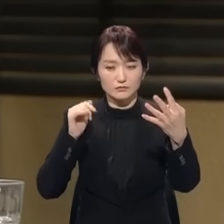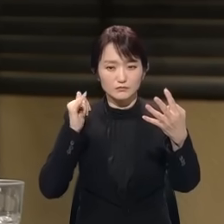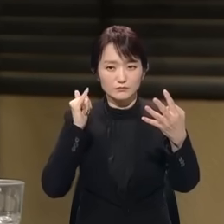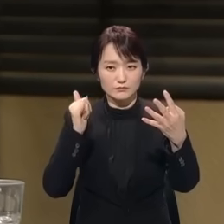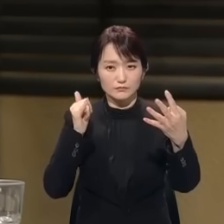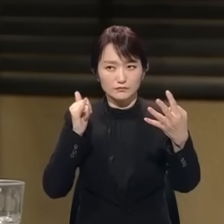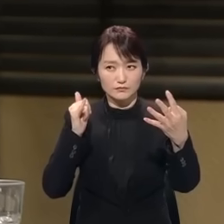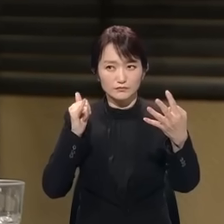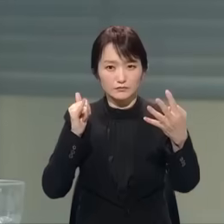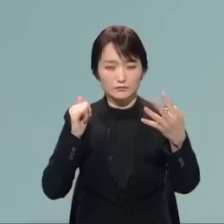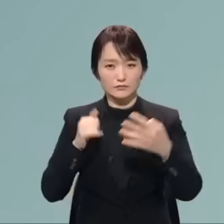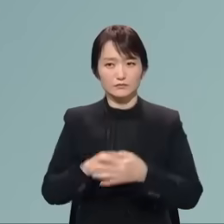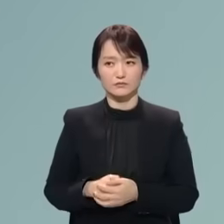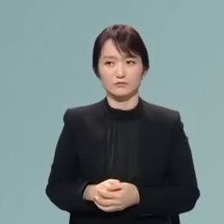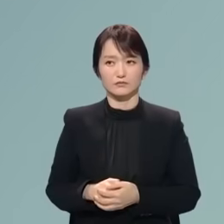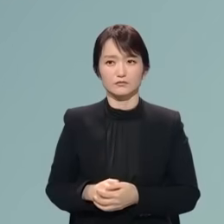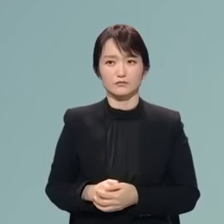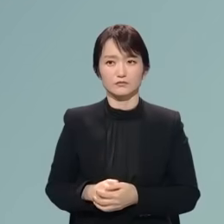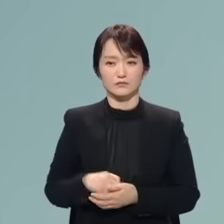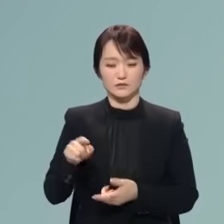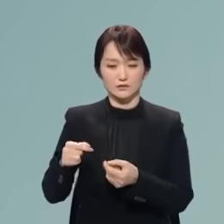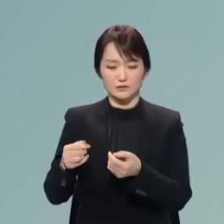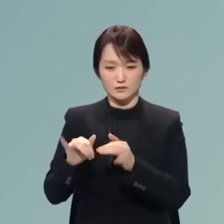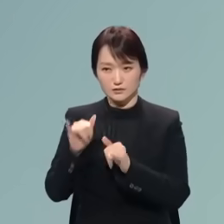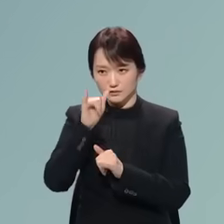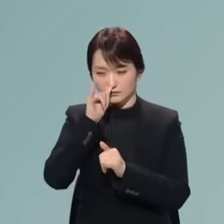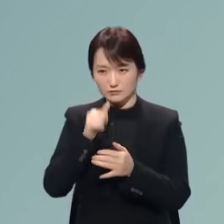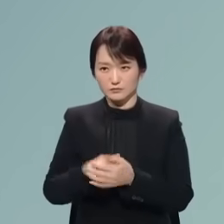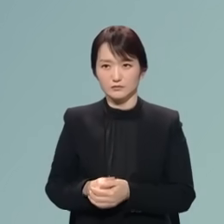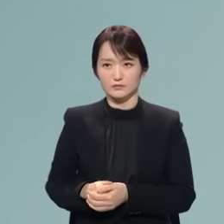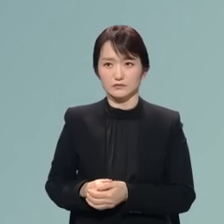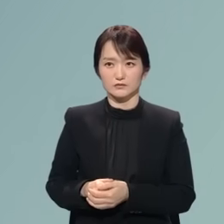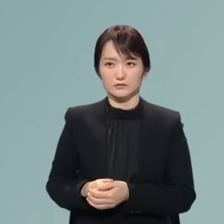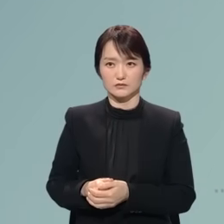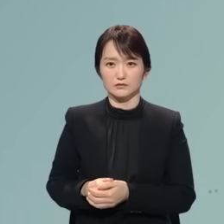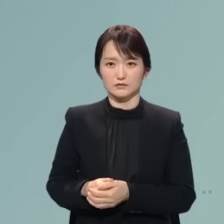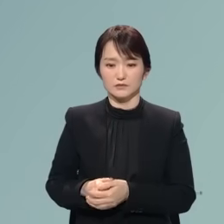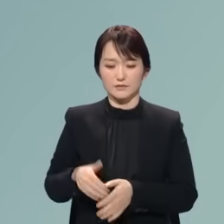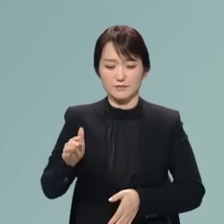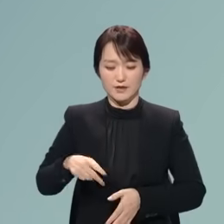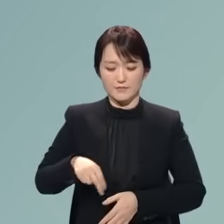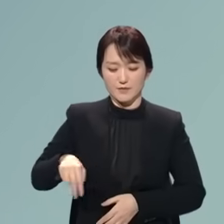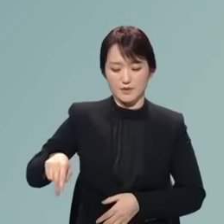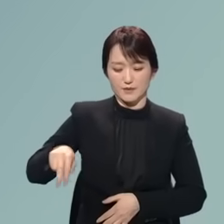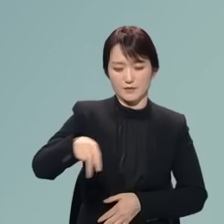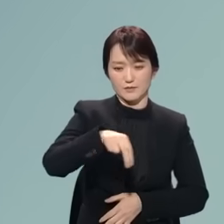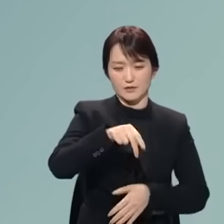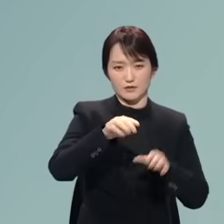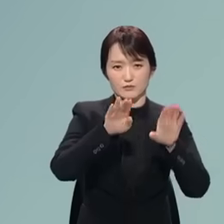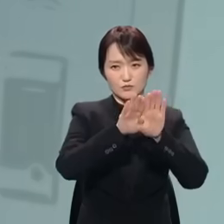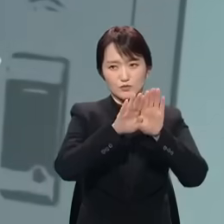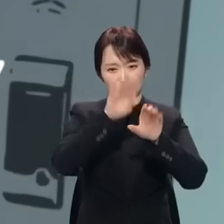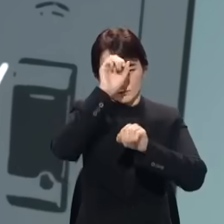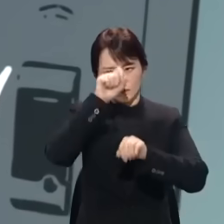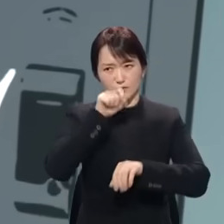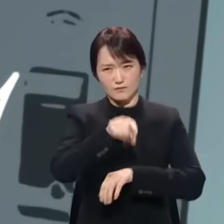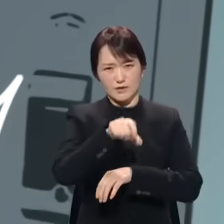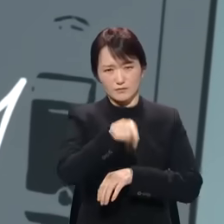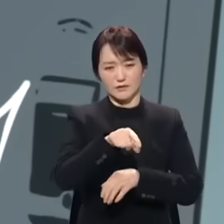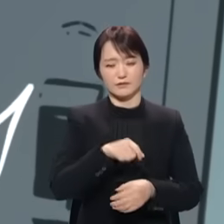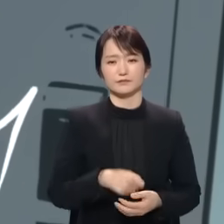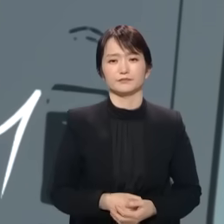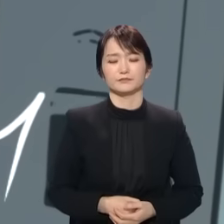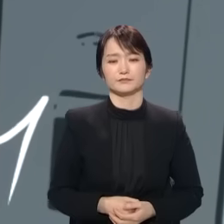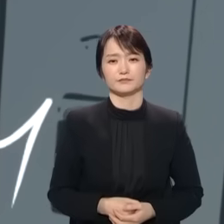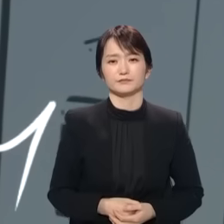하니까 갑자기 김씨가 득달같이 달려가다 지금 저 사파에 나온 것처럼 74의 문을 발로 걷어차기 시작한 겁니다 그니까